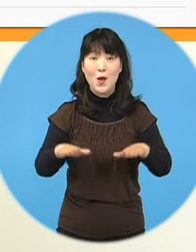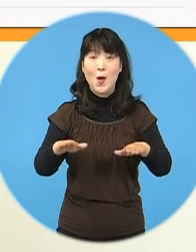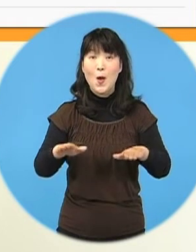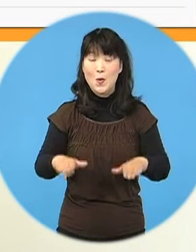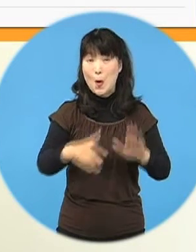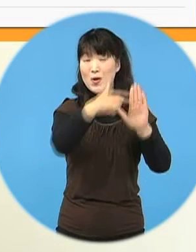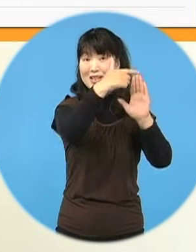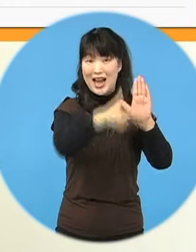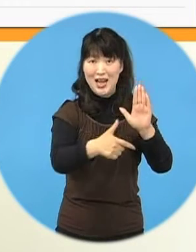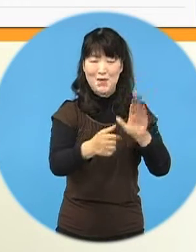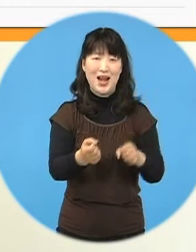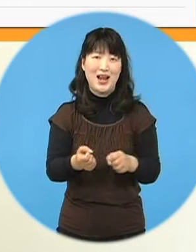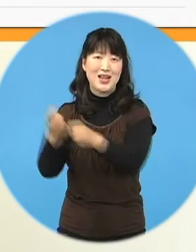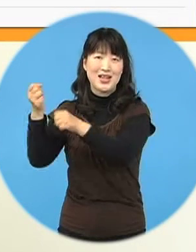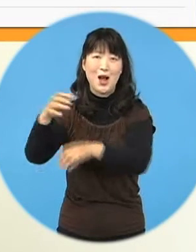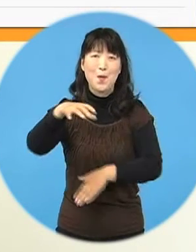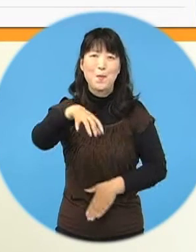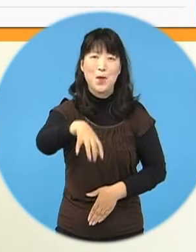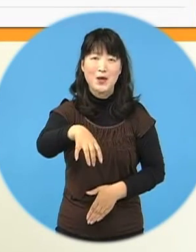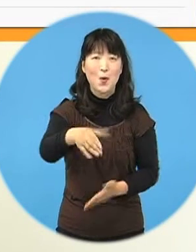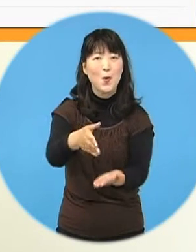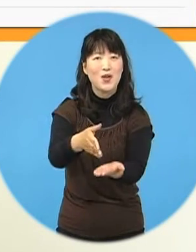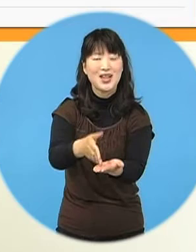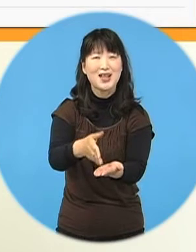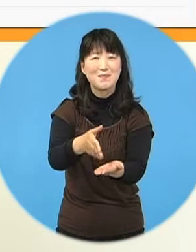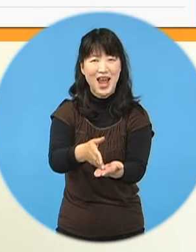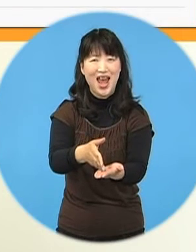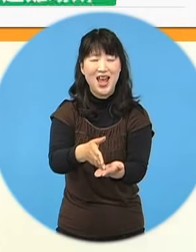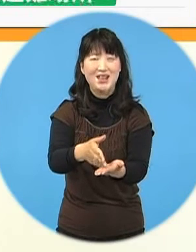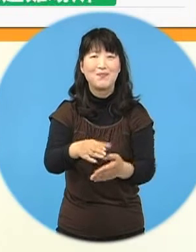今回は避難場所についてお話しします。